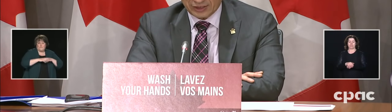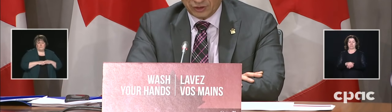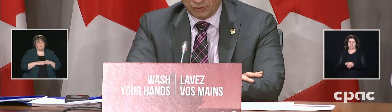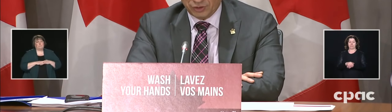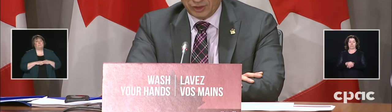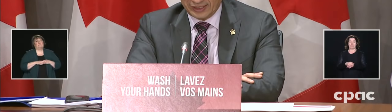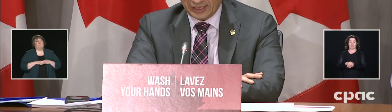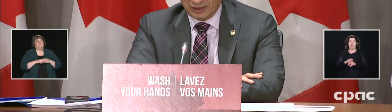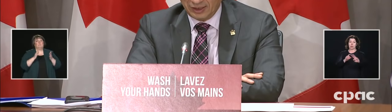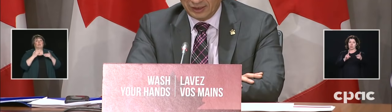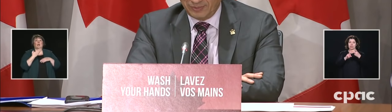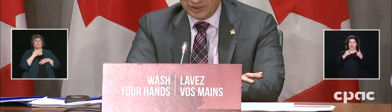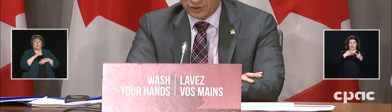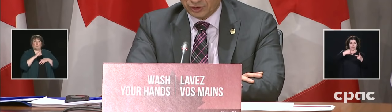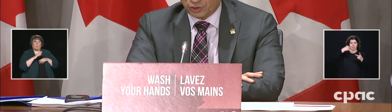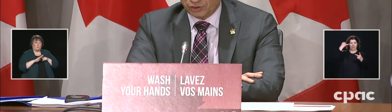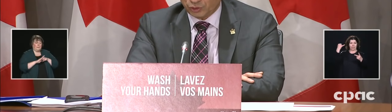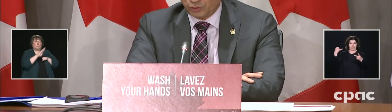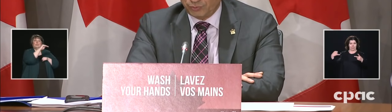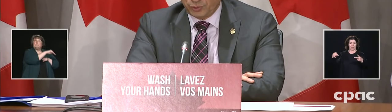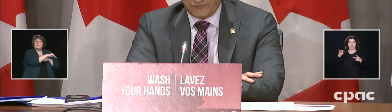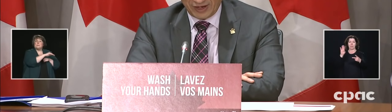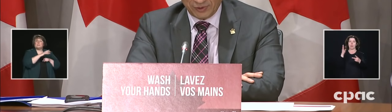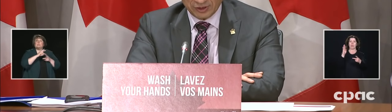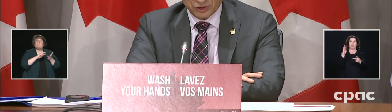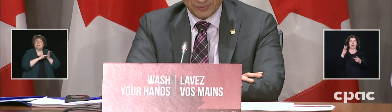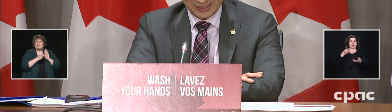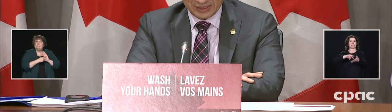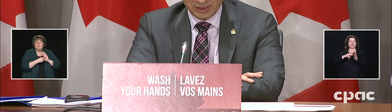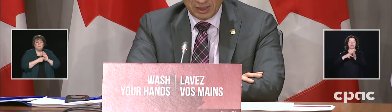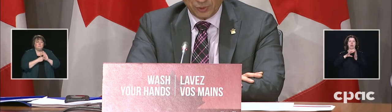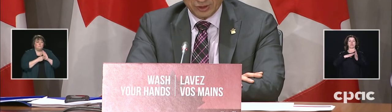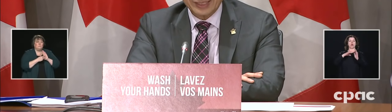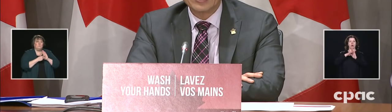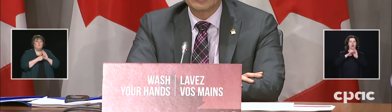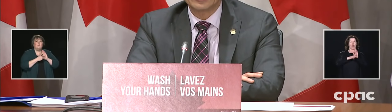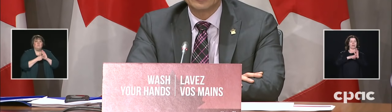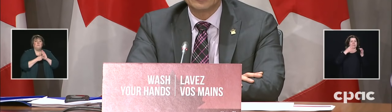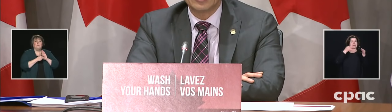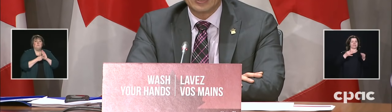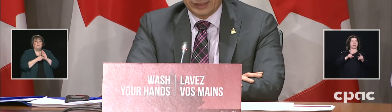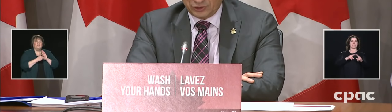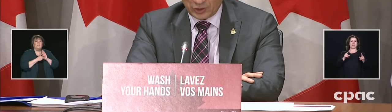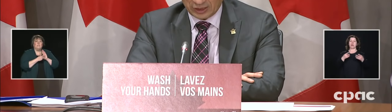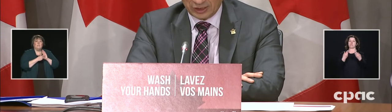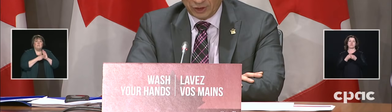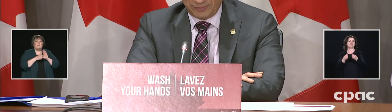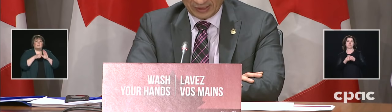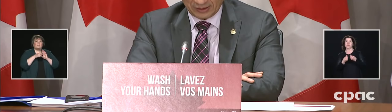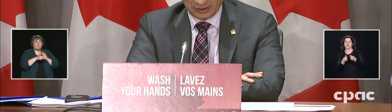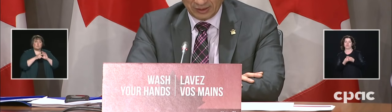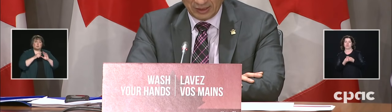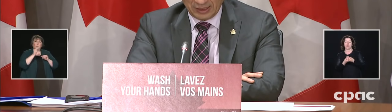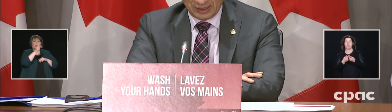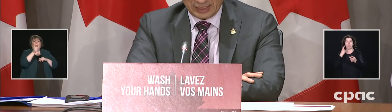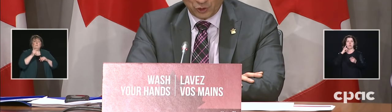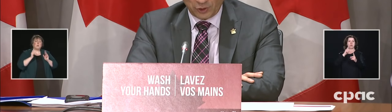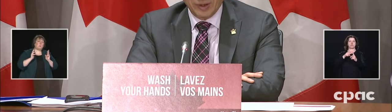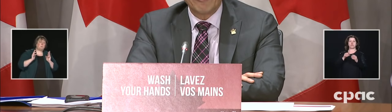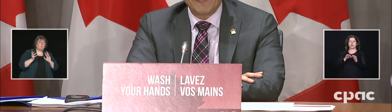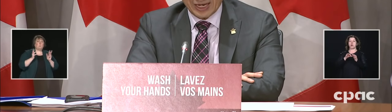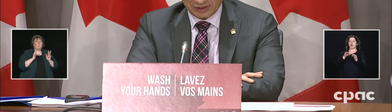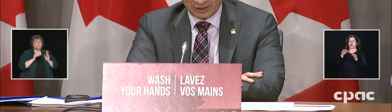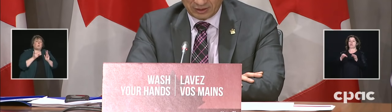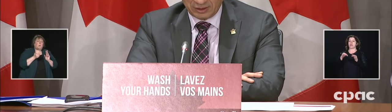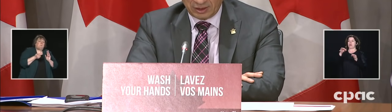un scénario dans lequel des mesures de contrôle plus faibles sont prises pour retarder et réduire le pic. La